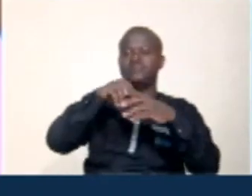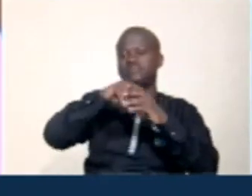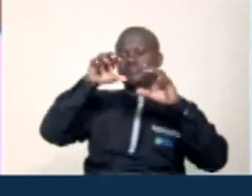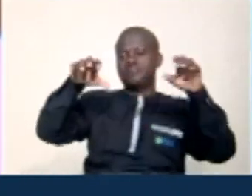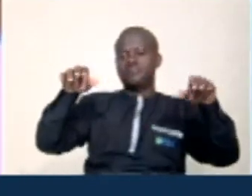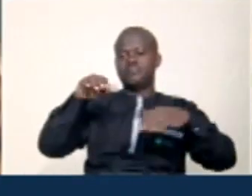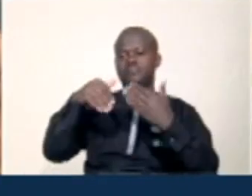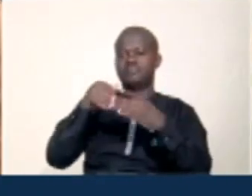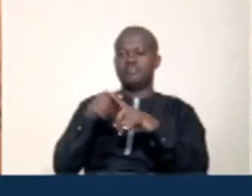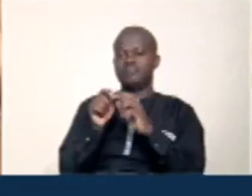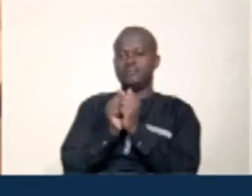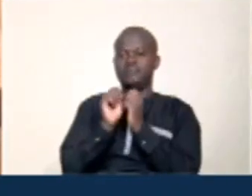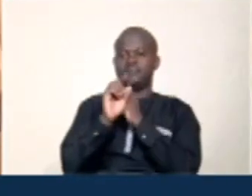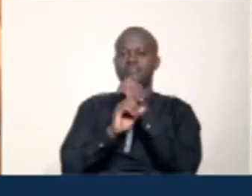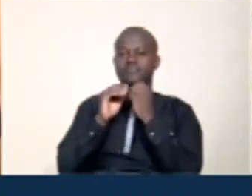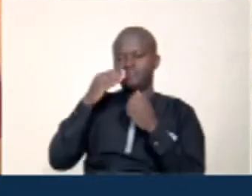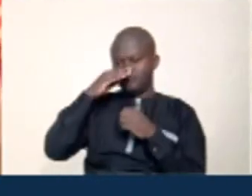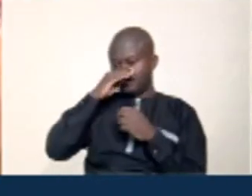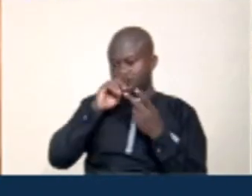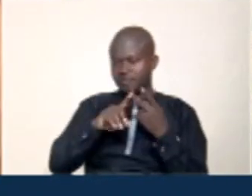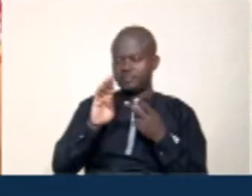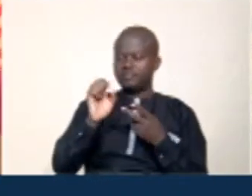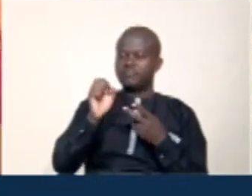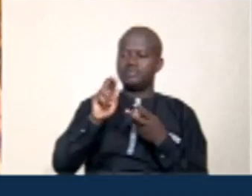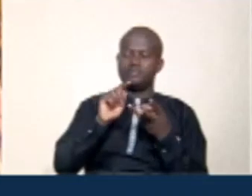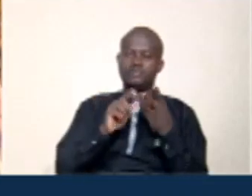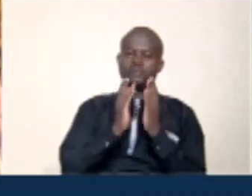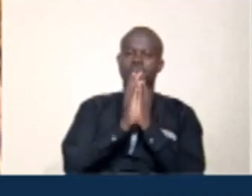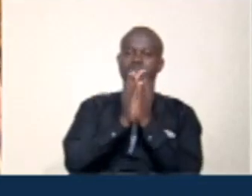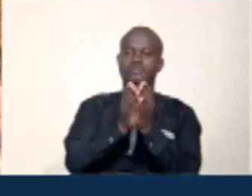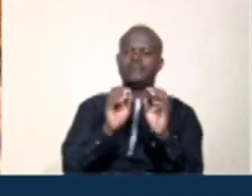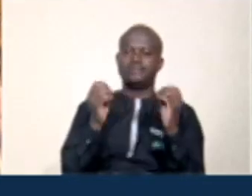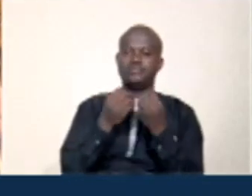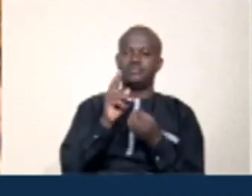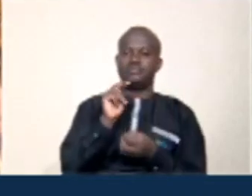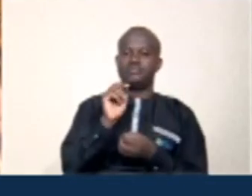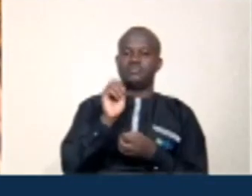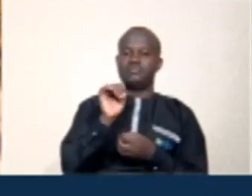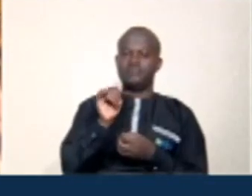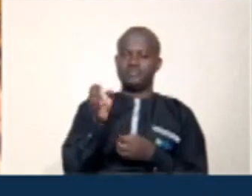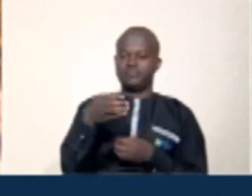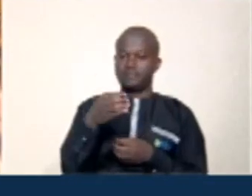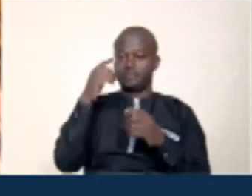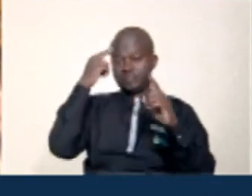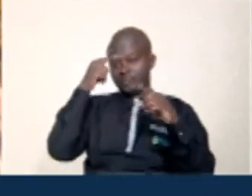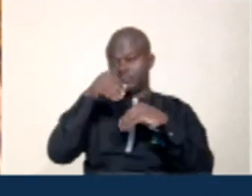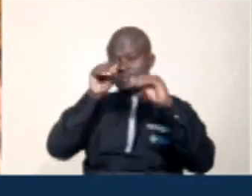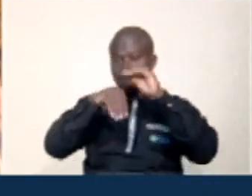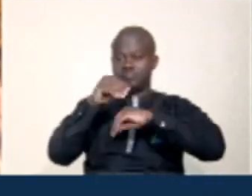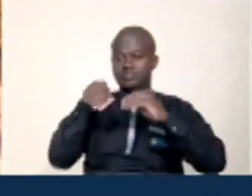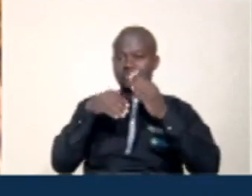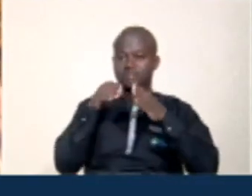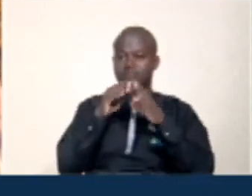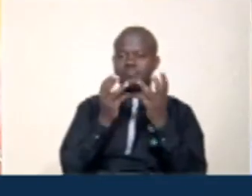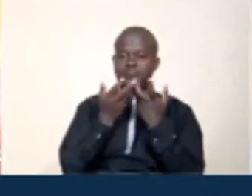ngo z'Impinganzima ziri mu turere twa Nyanza, Bugesera na Rusizi. Umuryango Unity Club Intwara Rumuri ugamije gutanga umusanzu mu kubaka